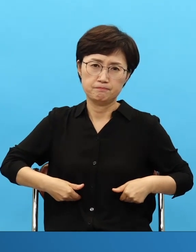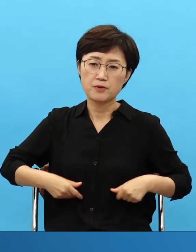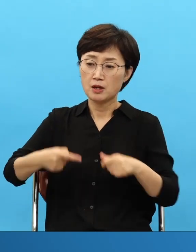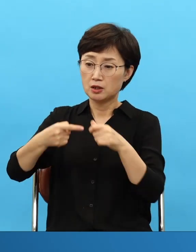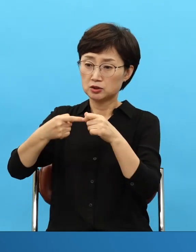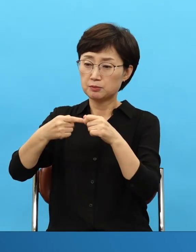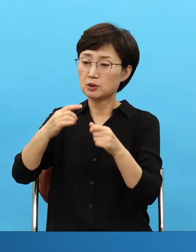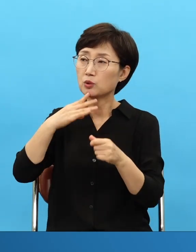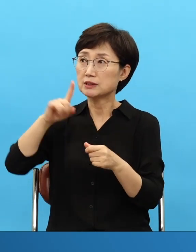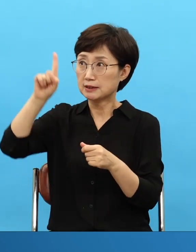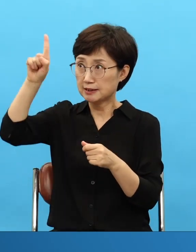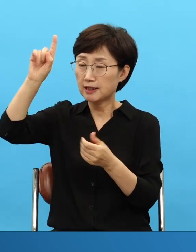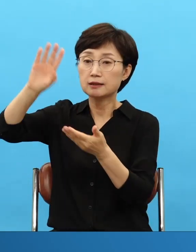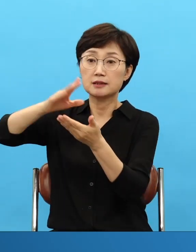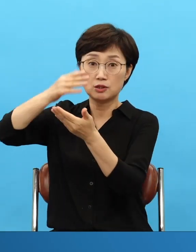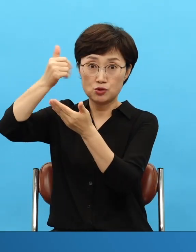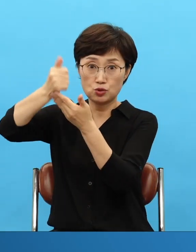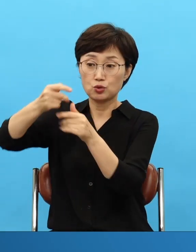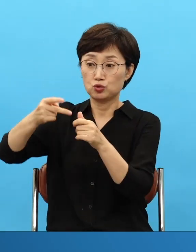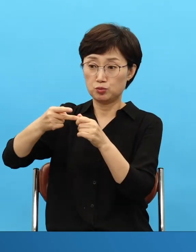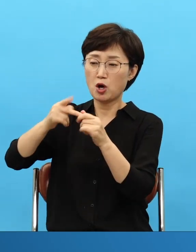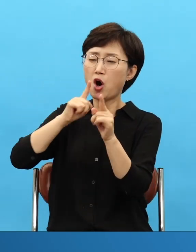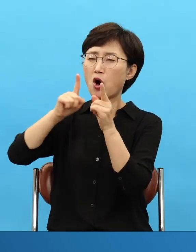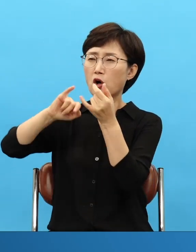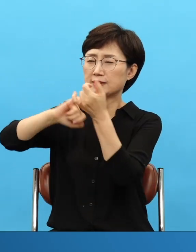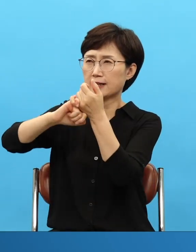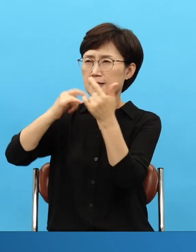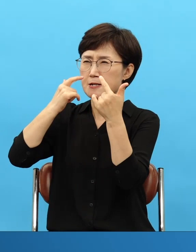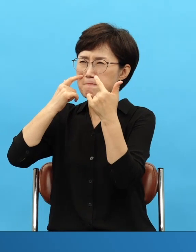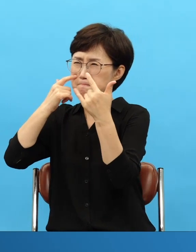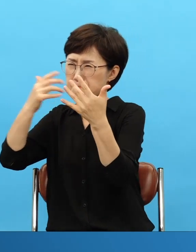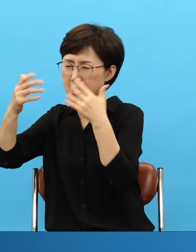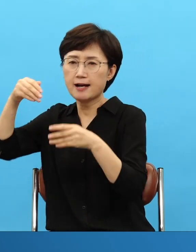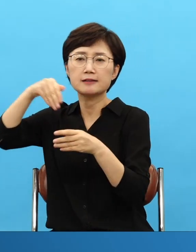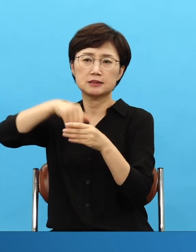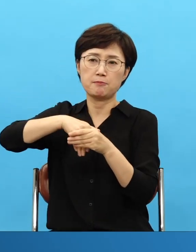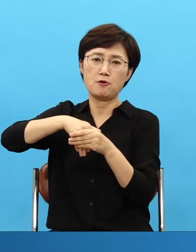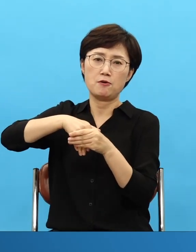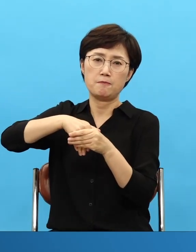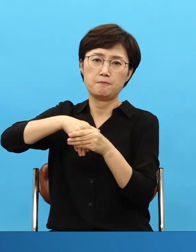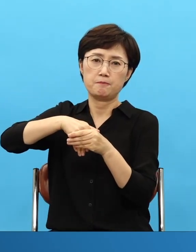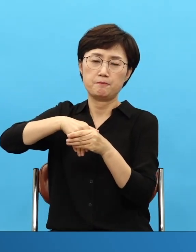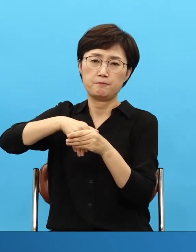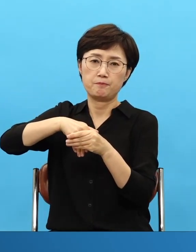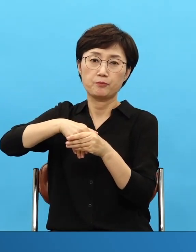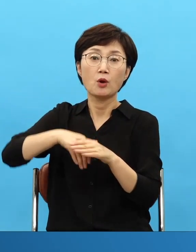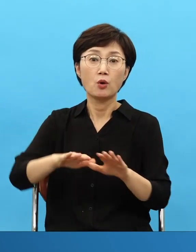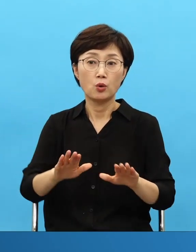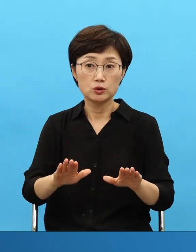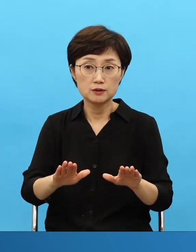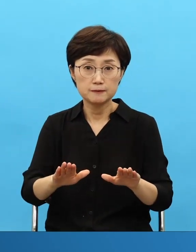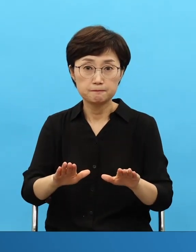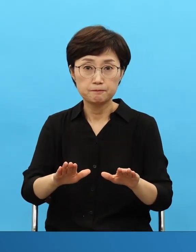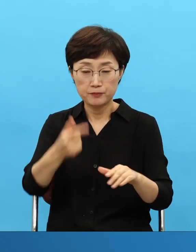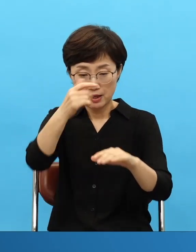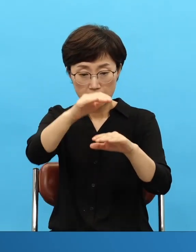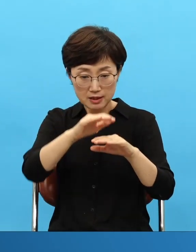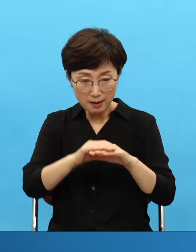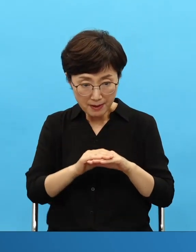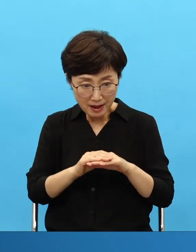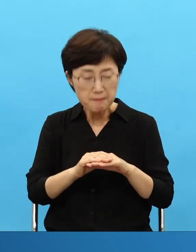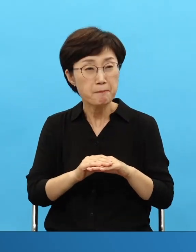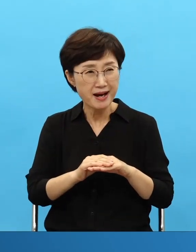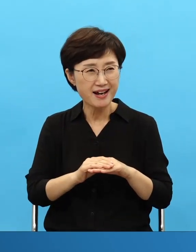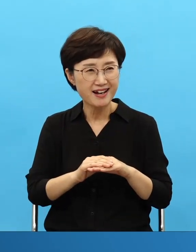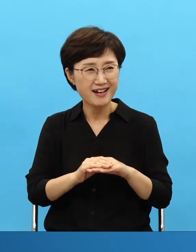together with the gospel. 반드시 역사를 나요. And absolutely the works will arise. 그래서 오늘도 예배드리고 그냥 가시지